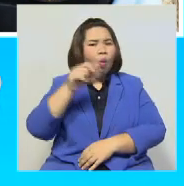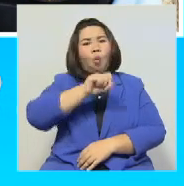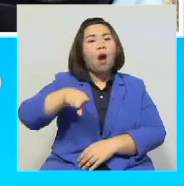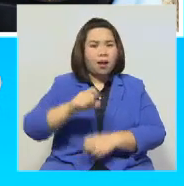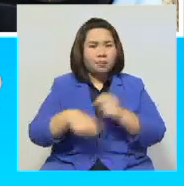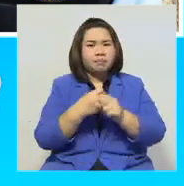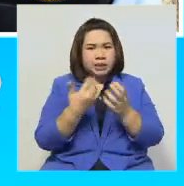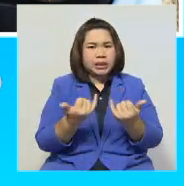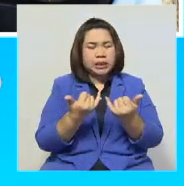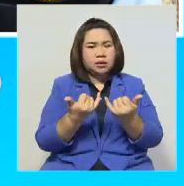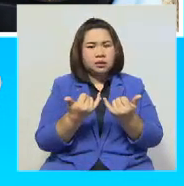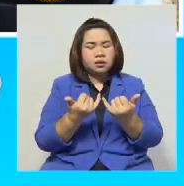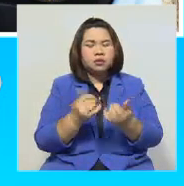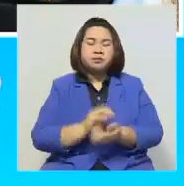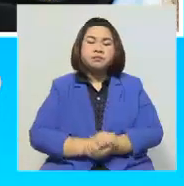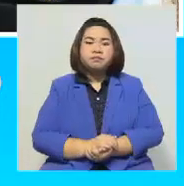วก็